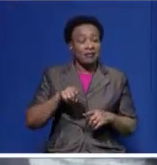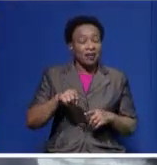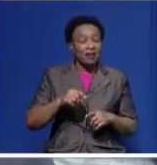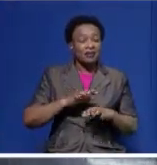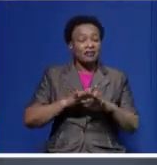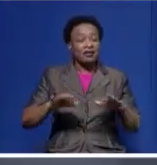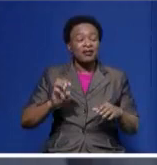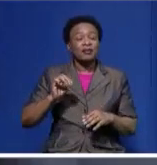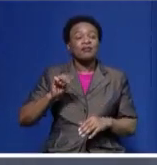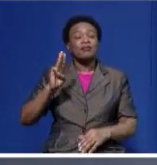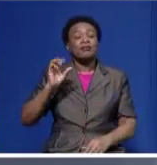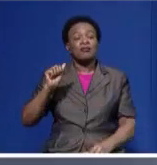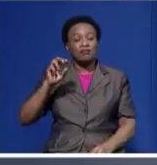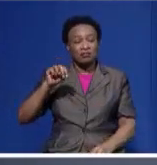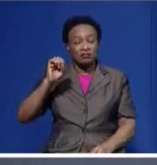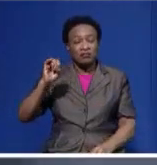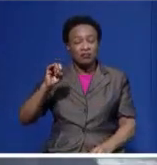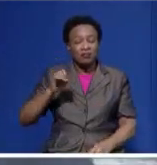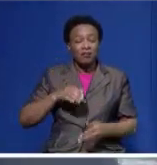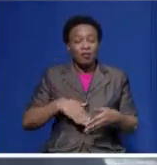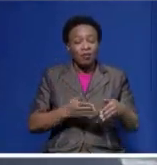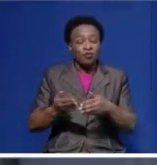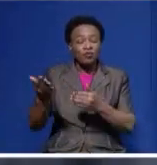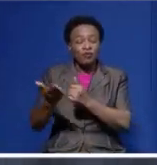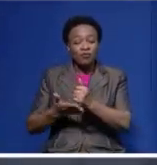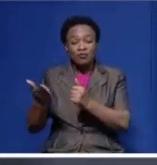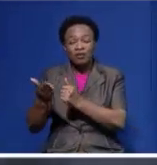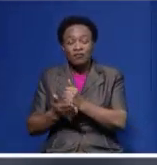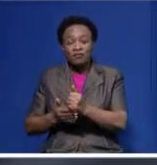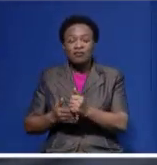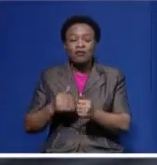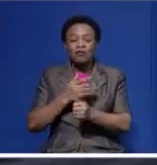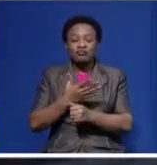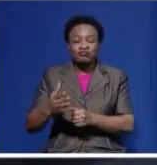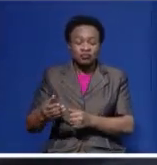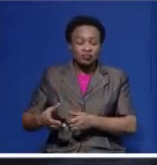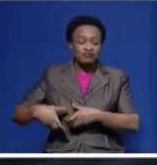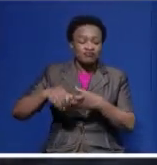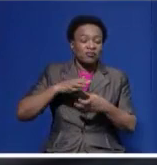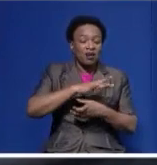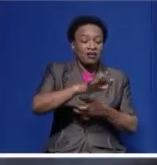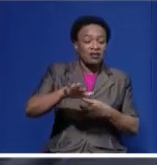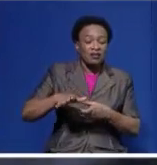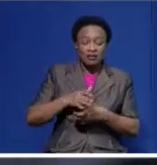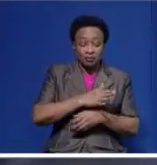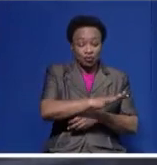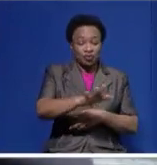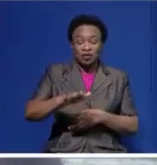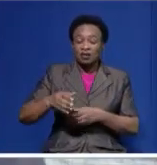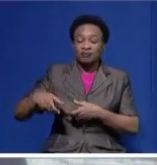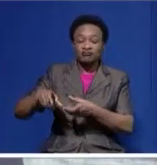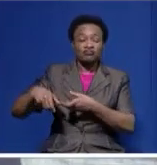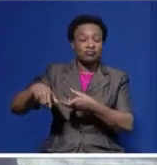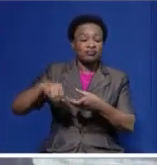na mwani ule tunavusha mto kule tunakwenda kuvuna, tunavusha mto tunakuja mwaga mwaga hapo chini. Ehe, hapo tunamwaga mwaga